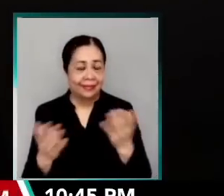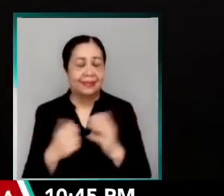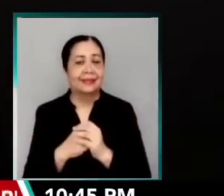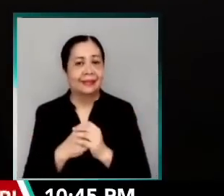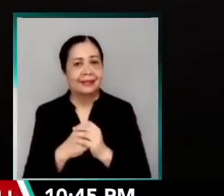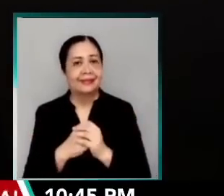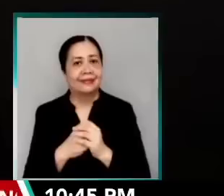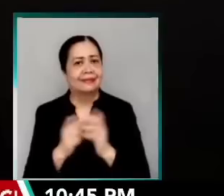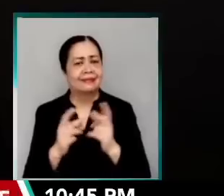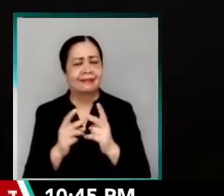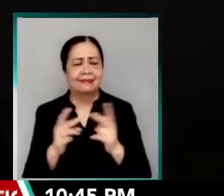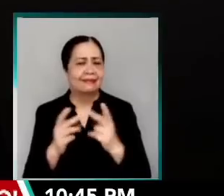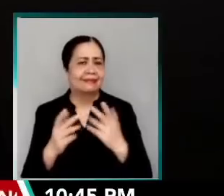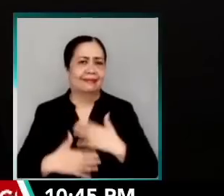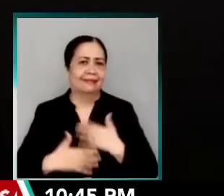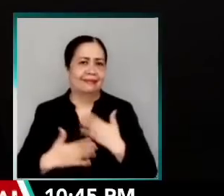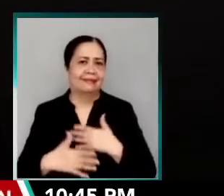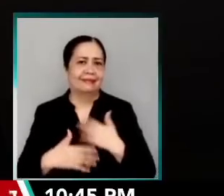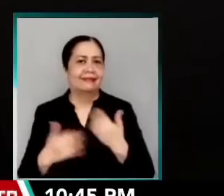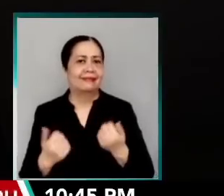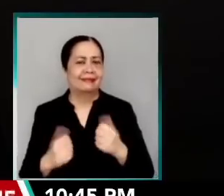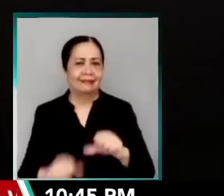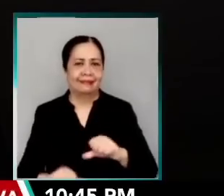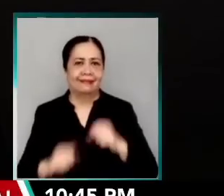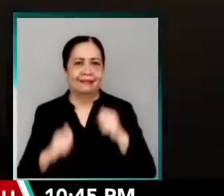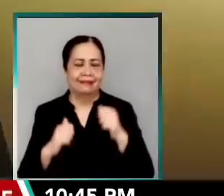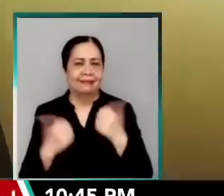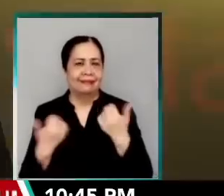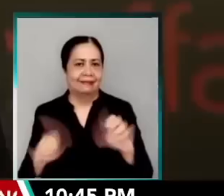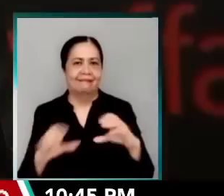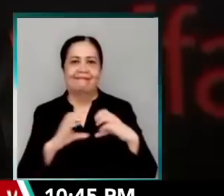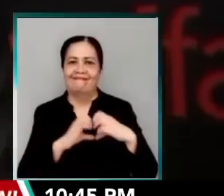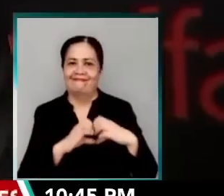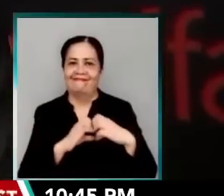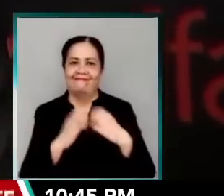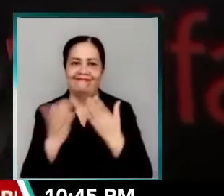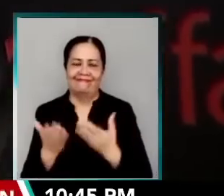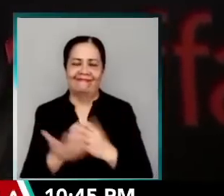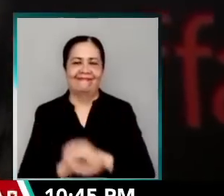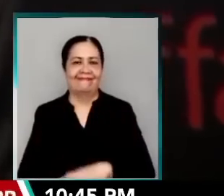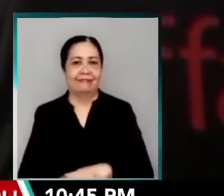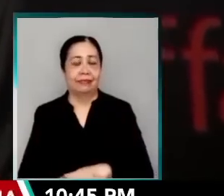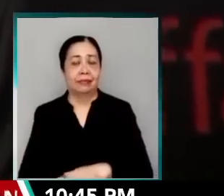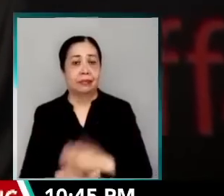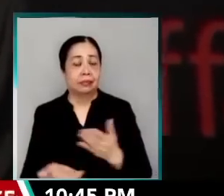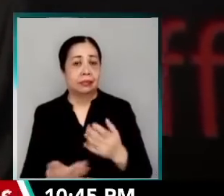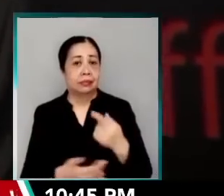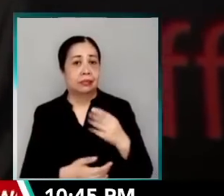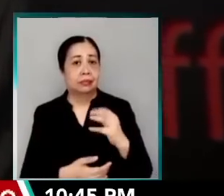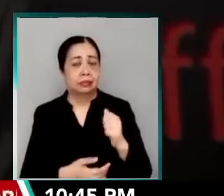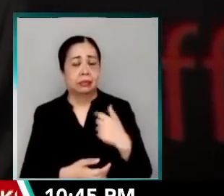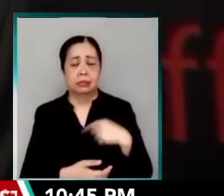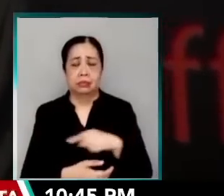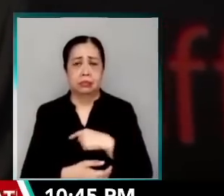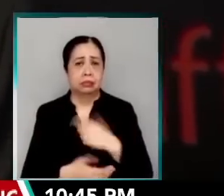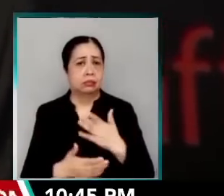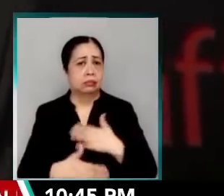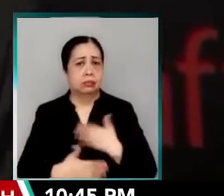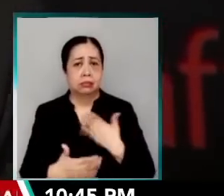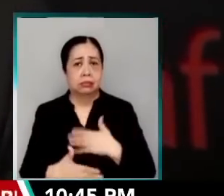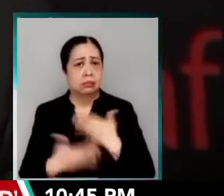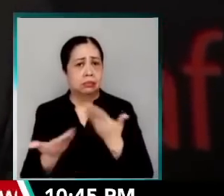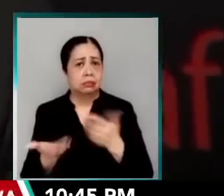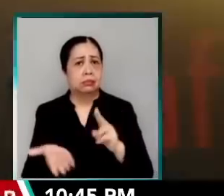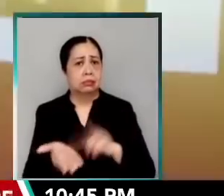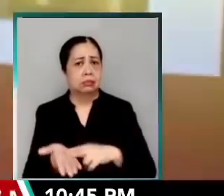very, very happy and ano, and proud na kapuso pa rin. Sa ngalan ng GMA, kami nagagalak na siya'y pumirma uli